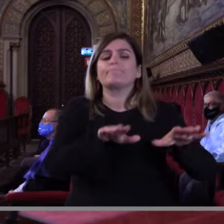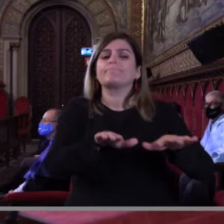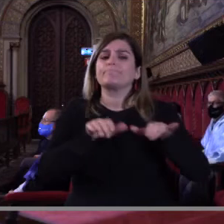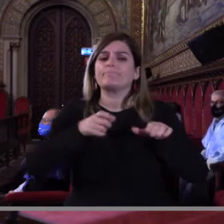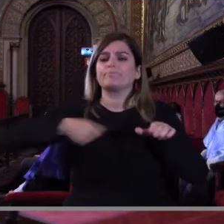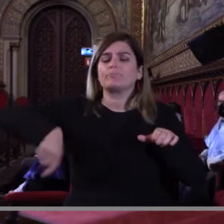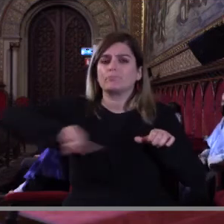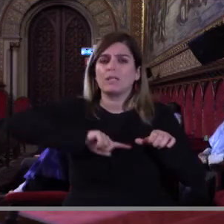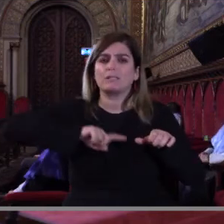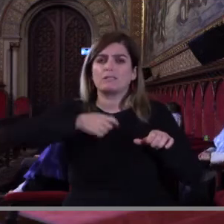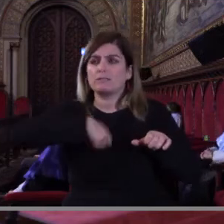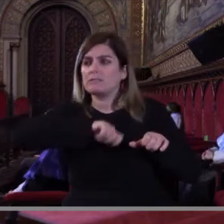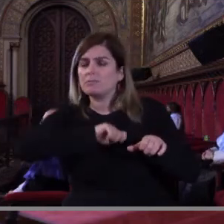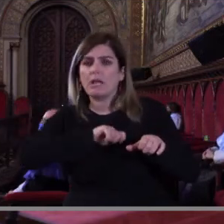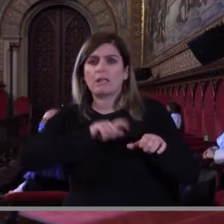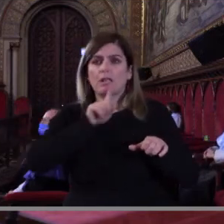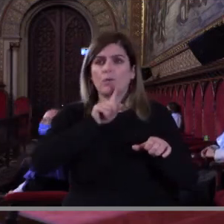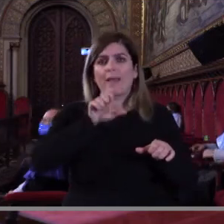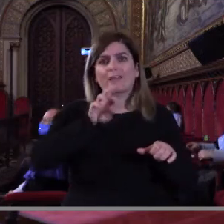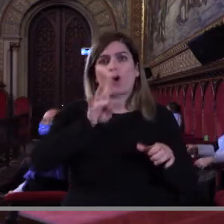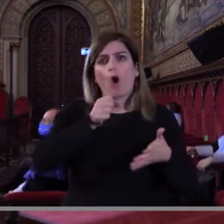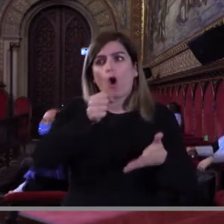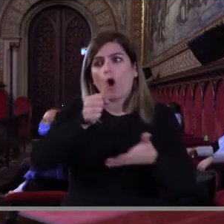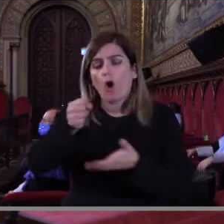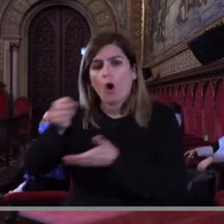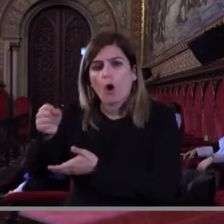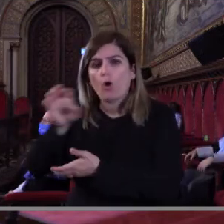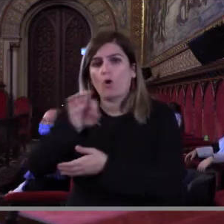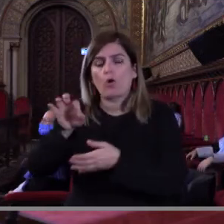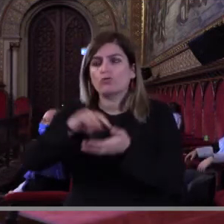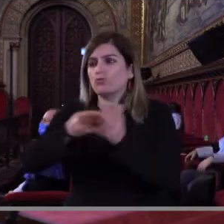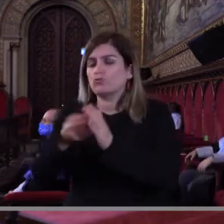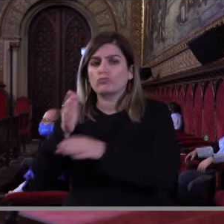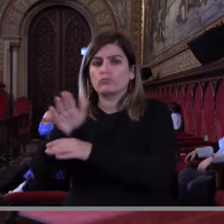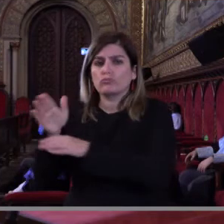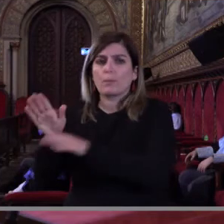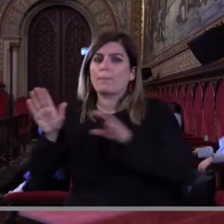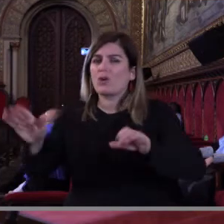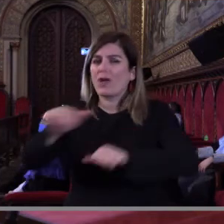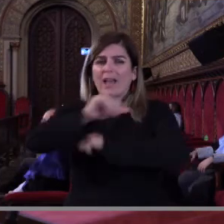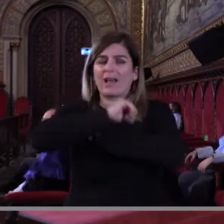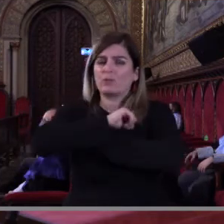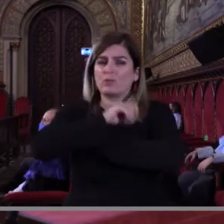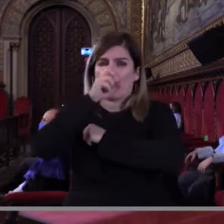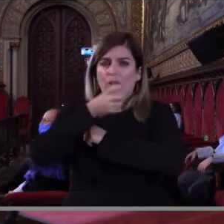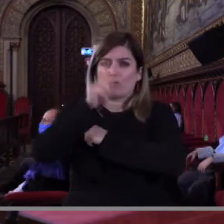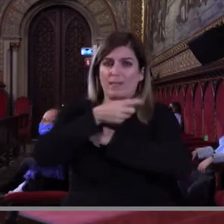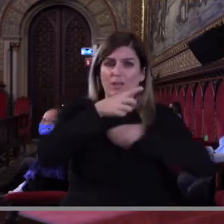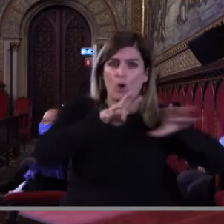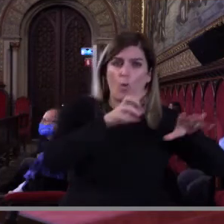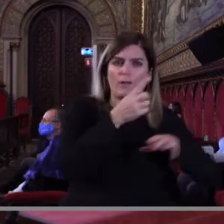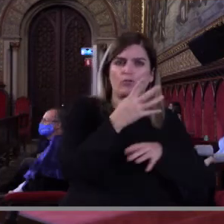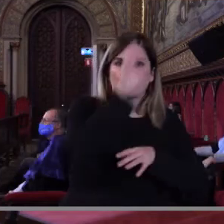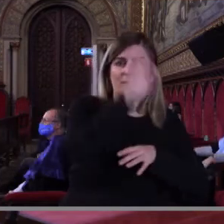protecció aplicat per l'Estat en el finançament dels ERTOs, segons el Banc d'Espanya, la taxa d'atur, que a finals del 2019 era del